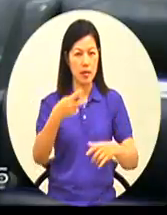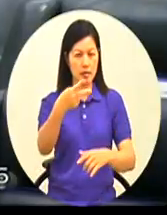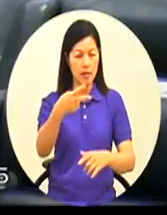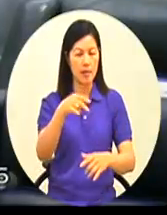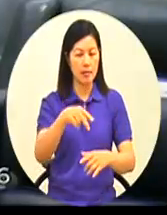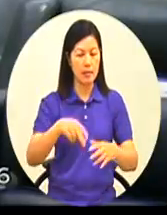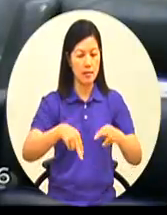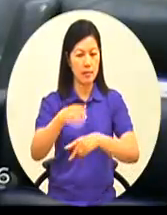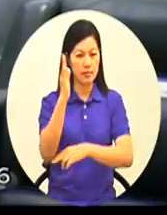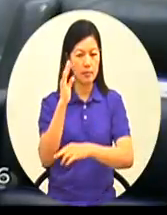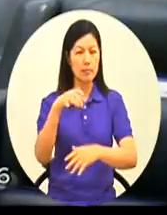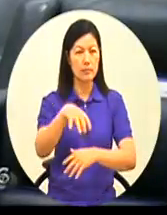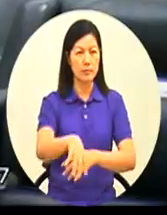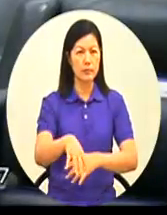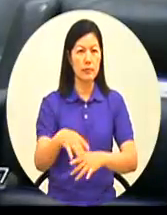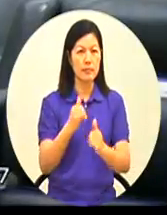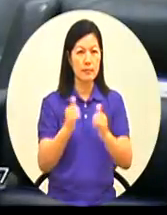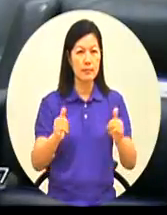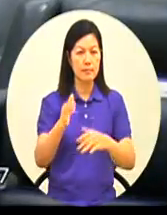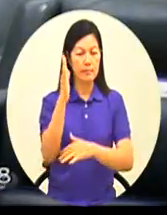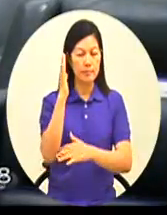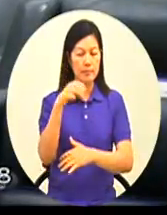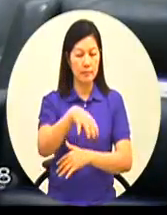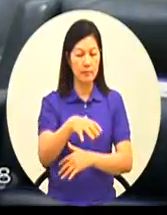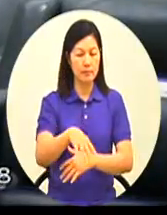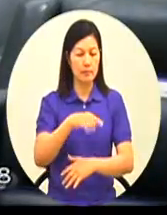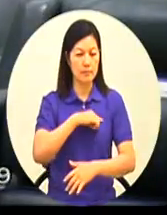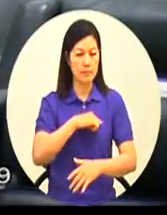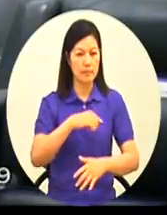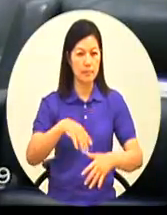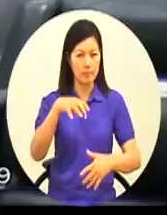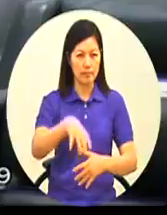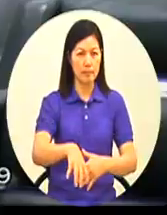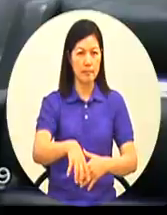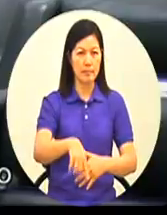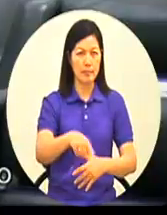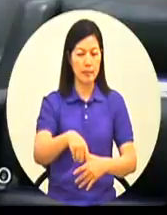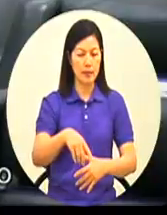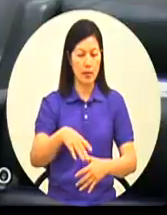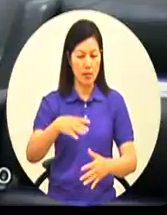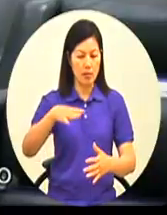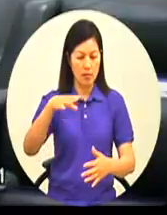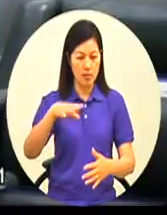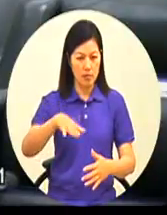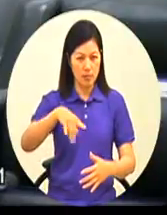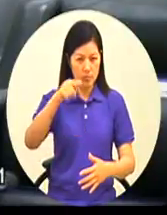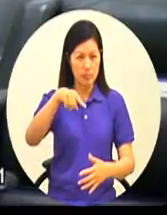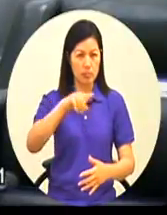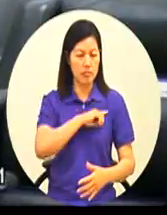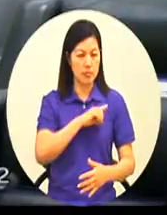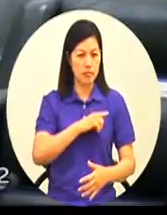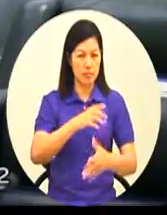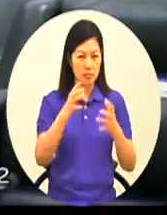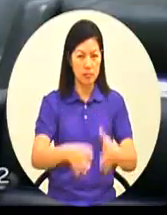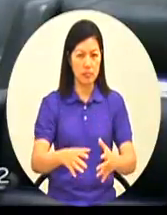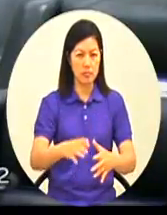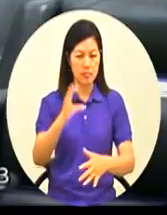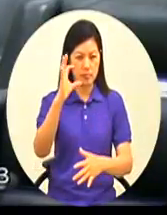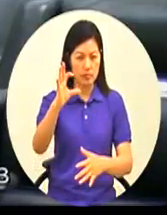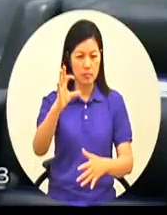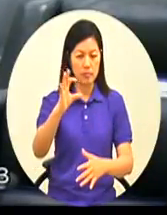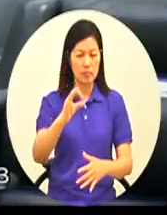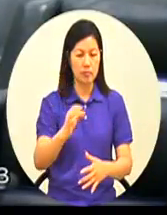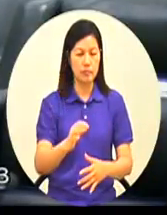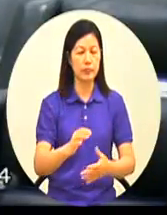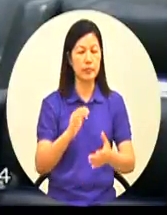还有我们民政局局自己本部本身就要率先来推动这个性别友善厕所。那同时我上个